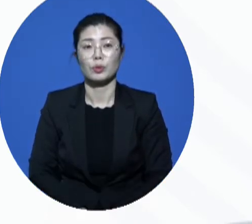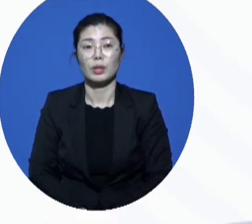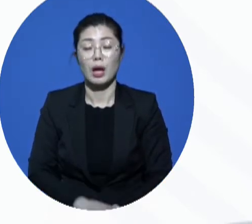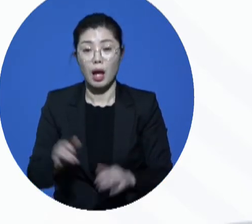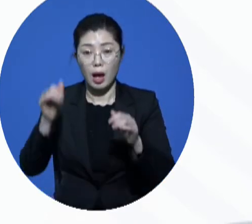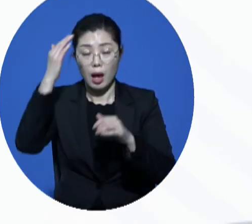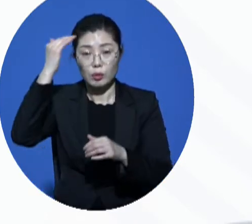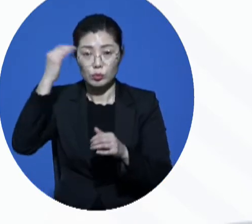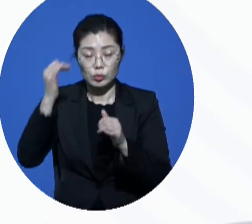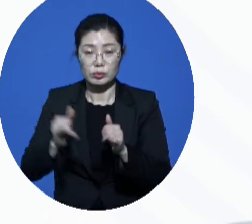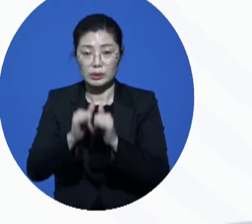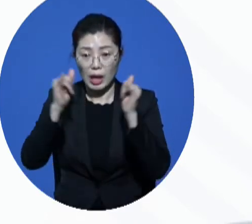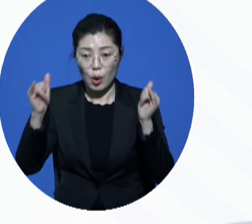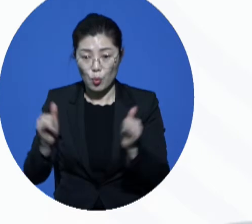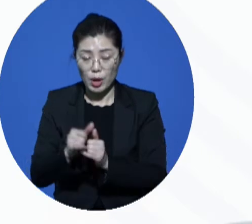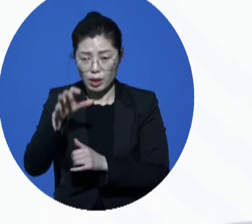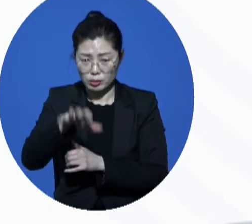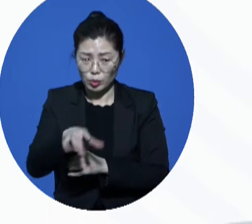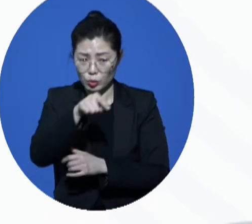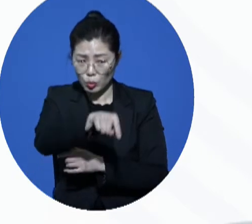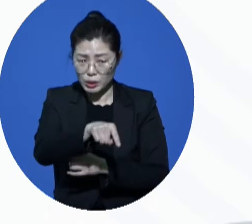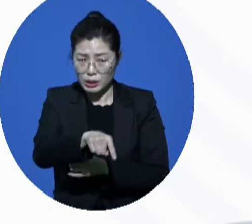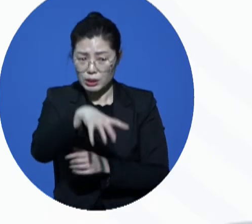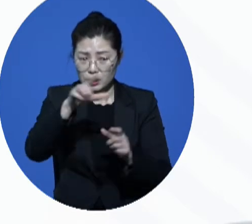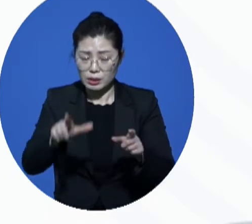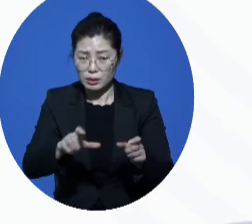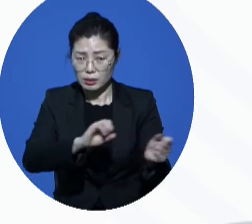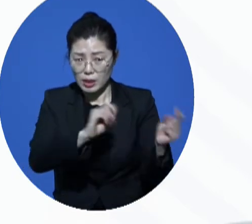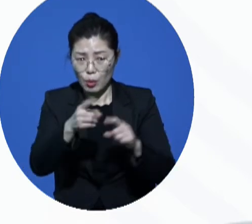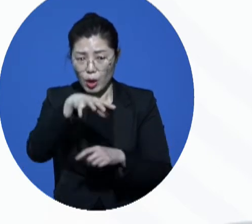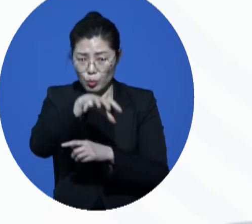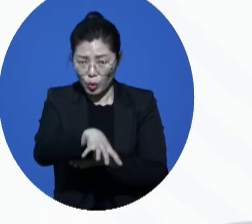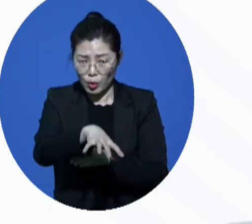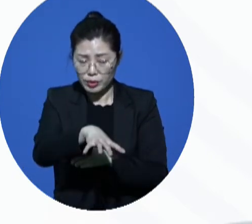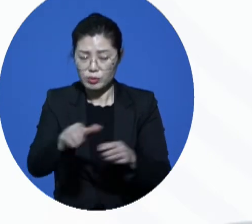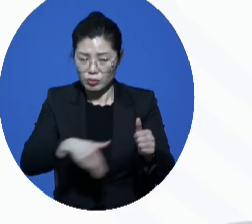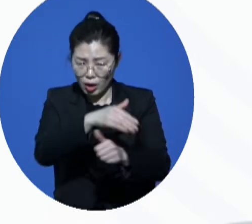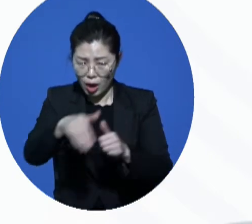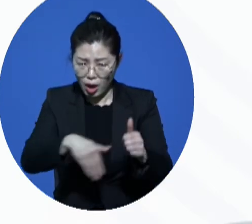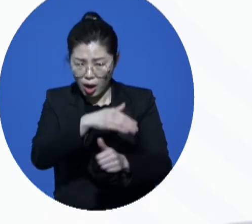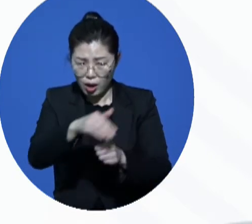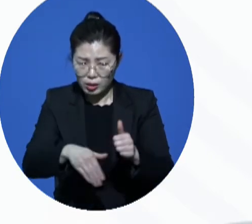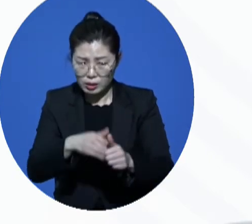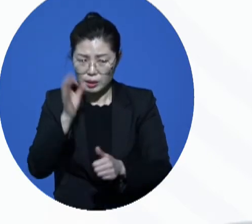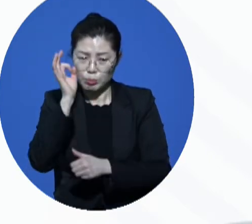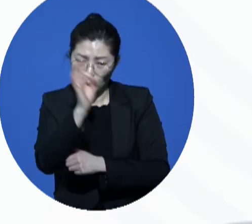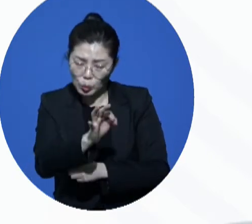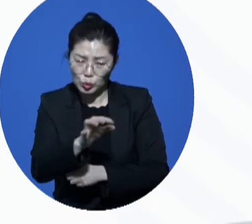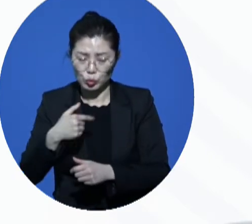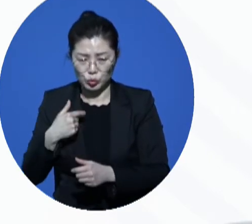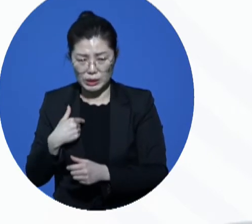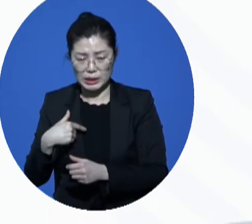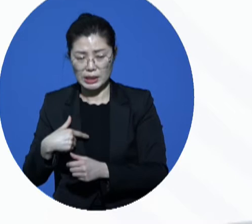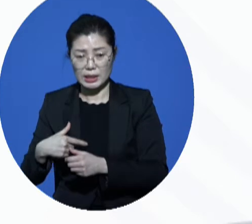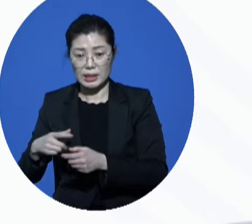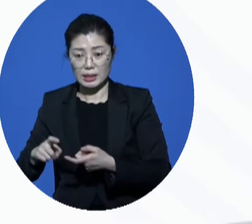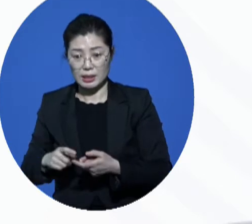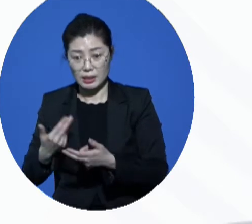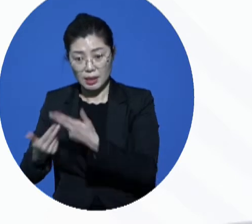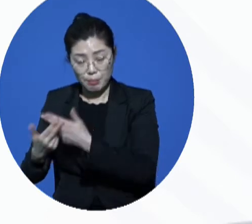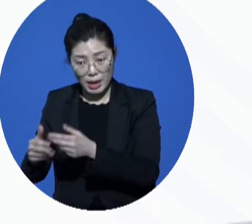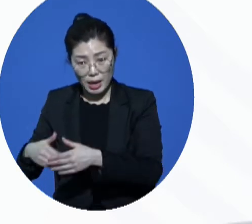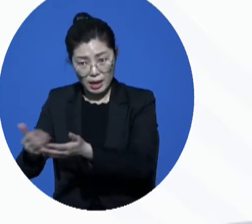한국 사회에서 신화원 사태를 바라보면서 장애인 인권 운동이 적용하라고 싸웠지만은 받아들여지지 않고 있는 현실입니다.